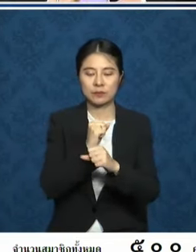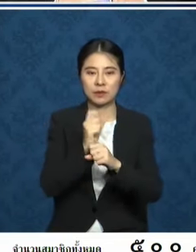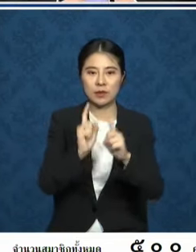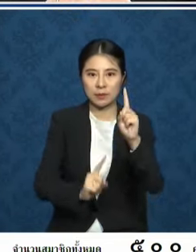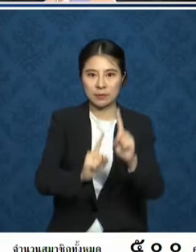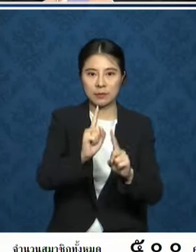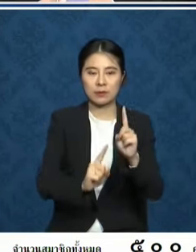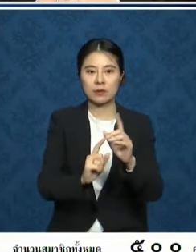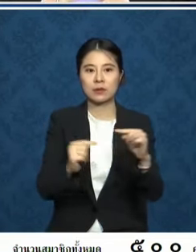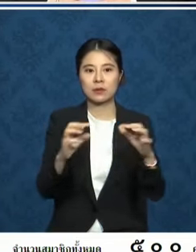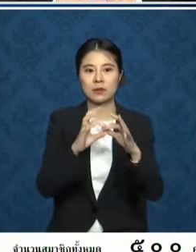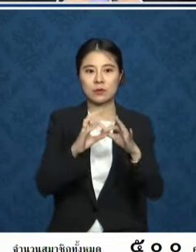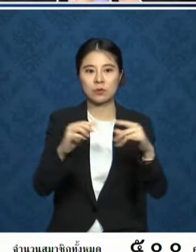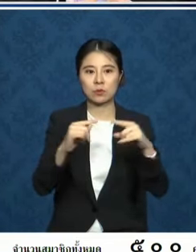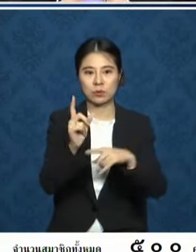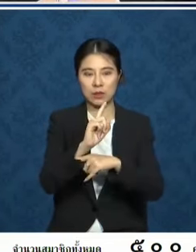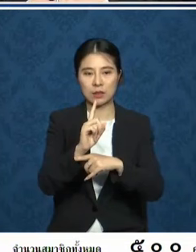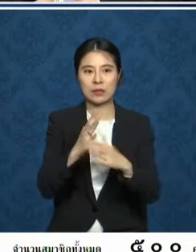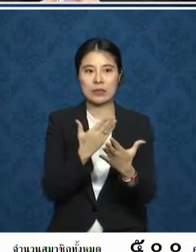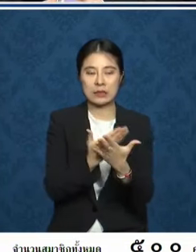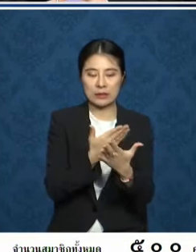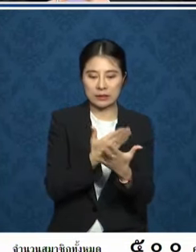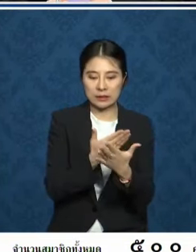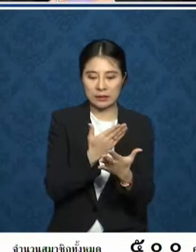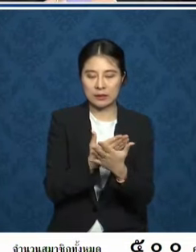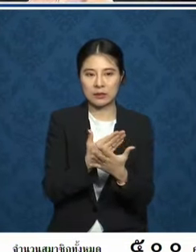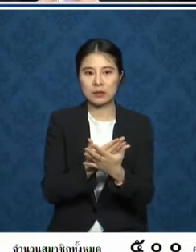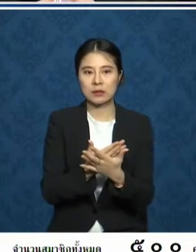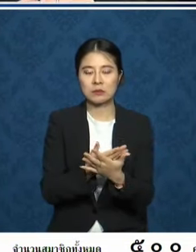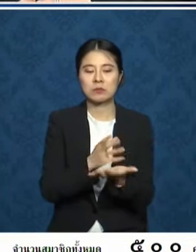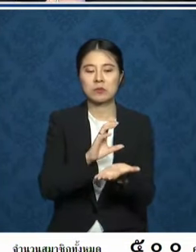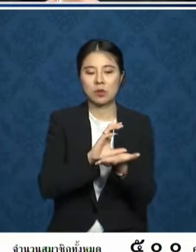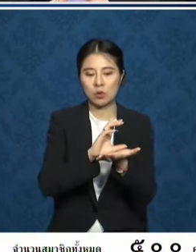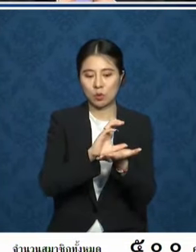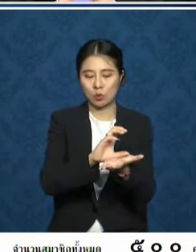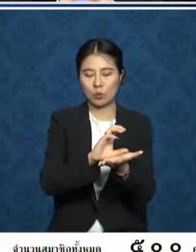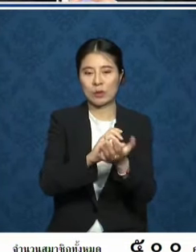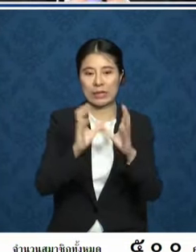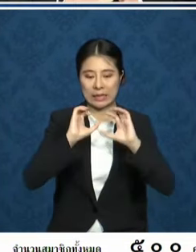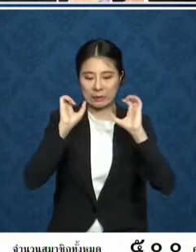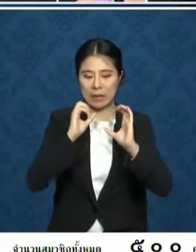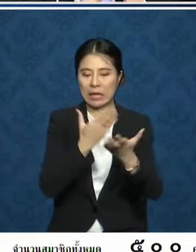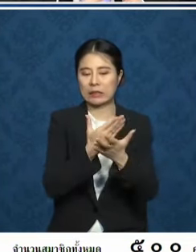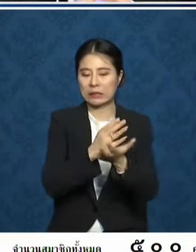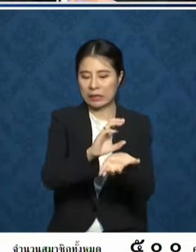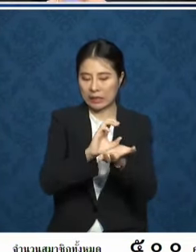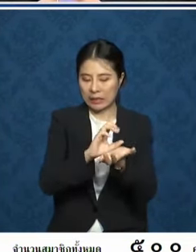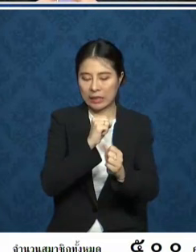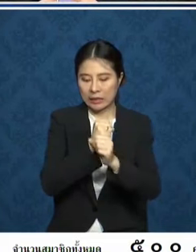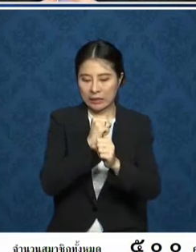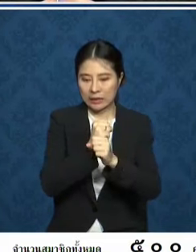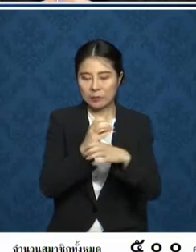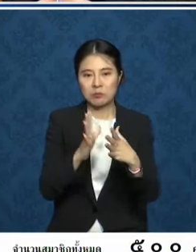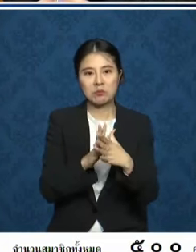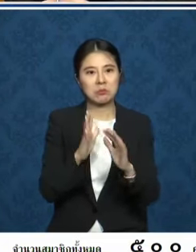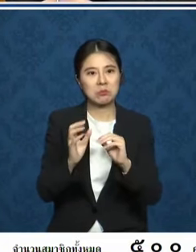็คำนวนว่าแต่ละบาทของเงิดลงทุนที่ภาคลดลงให้ไปส้างผลกระทบ